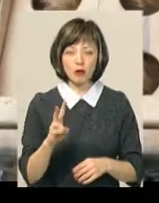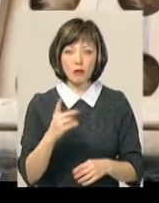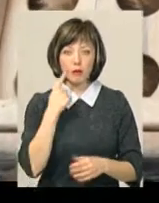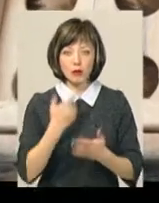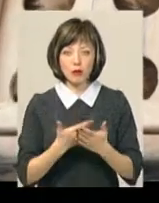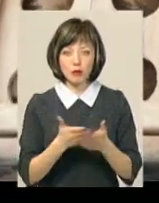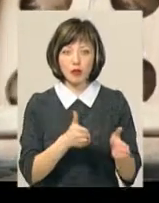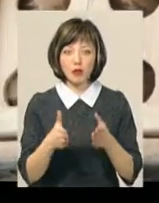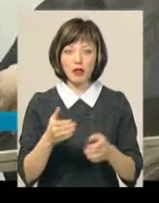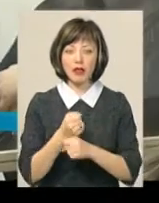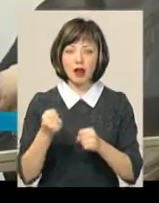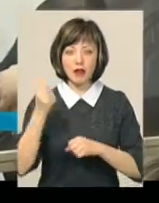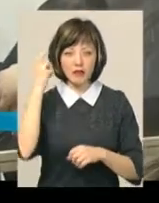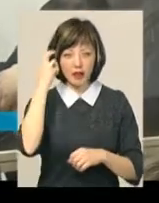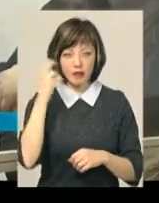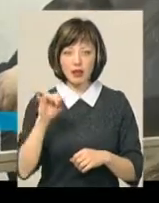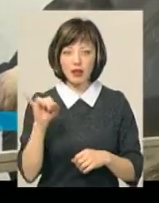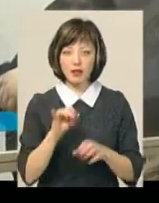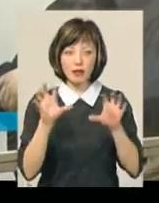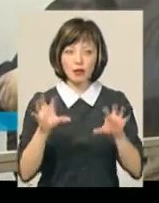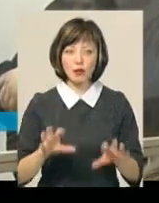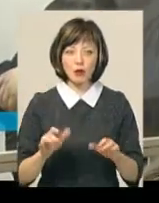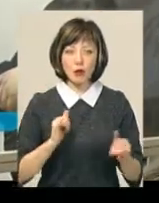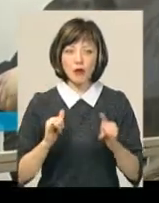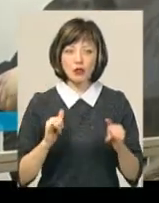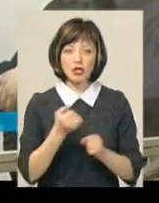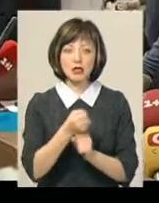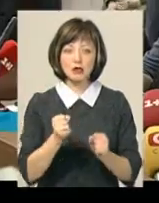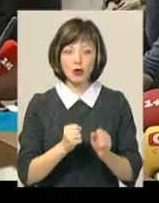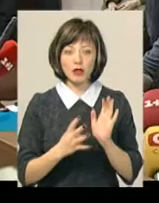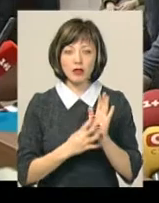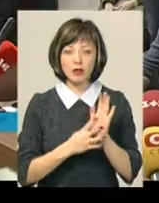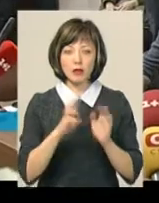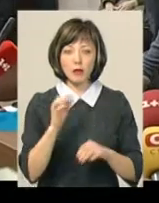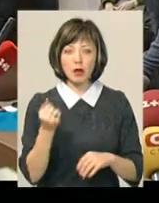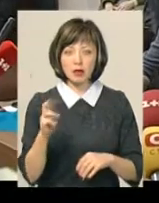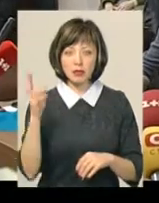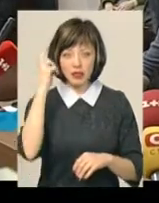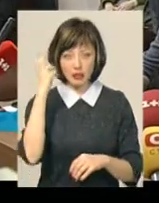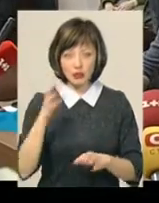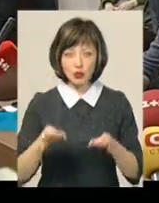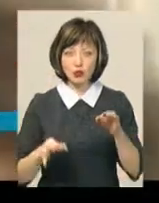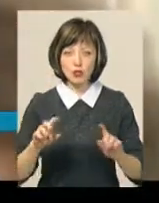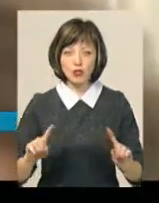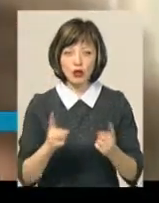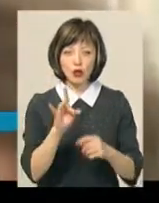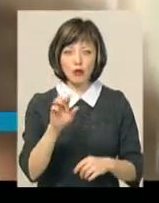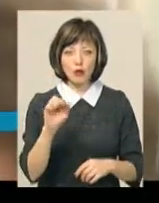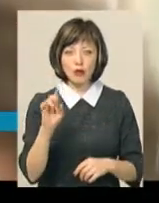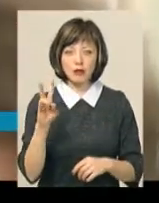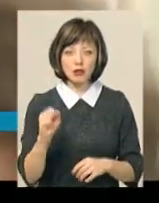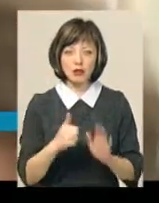підозрюють у підготовці терактів у Києві та незаконному поводженні зі зброєю. 9 березня Київський суд заарештував Володимира Рубана